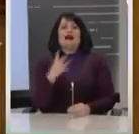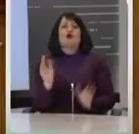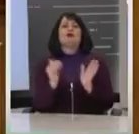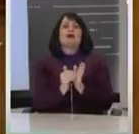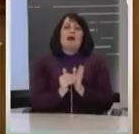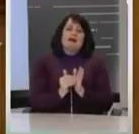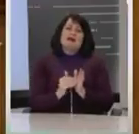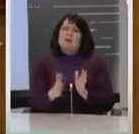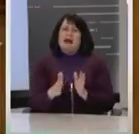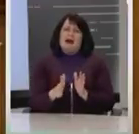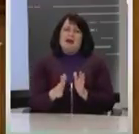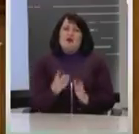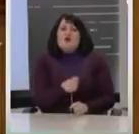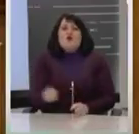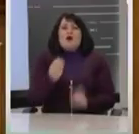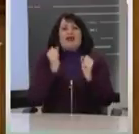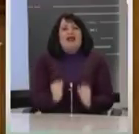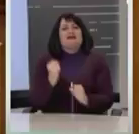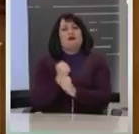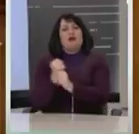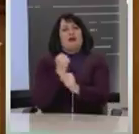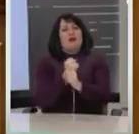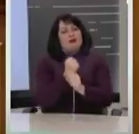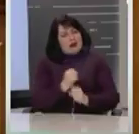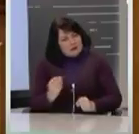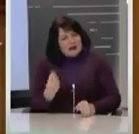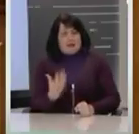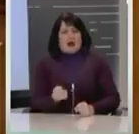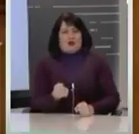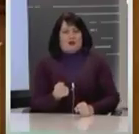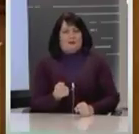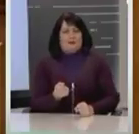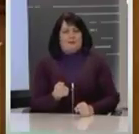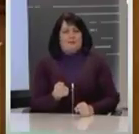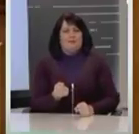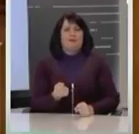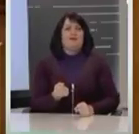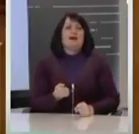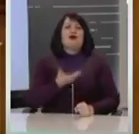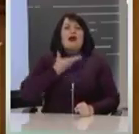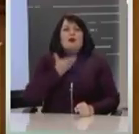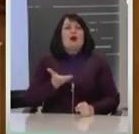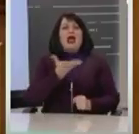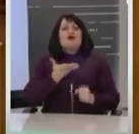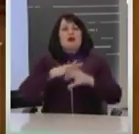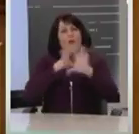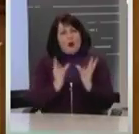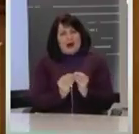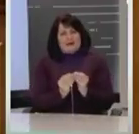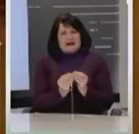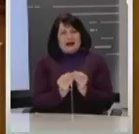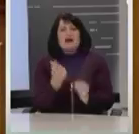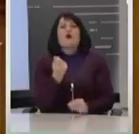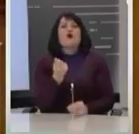300.000 περισσότερες θέσεις εργασίας έχουν δημιουργηθεί. Στο δημοσιονομικό σκέλος η απόδοση της οικονομίας